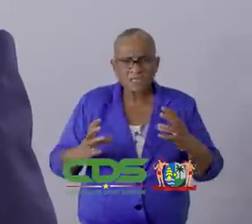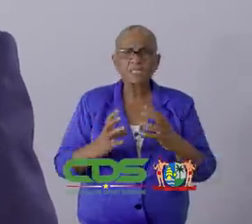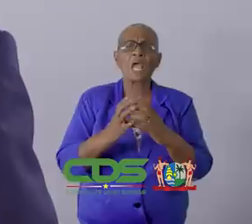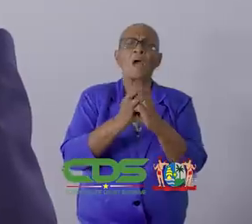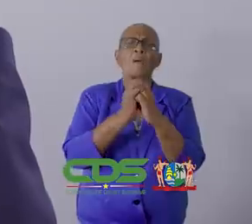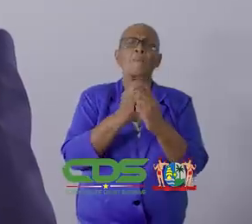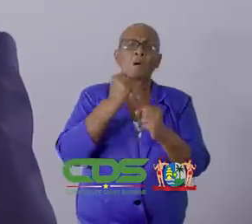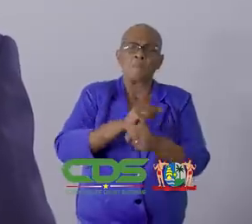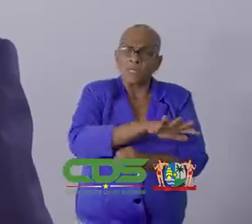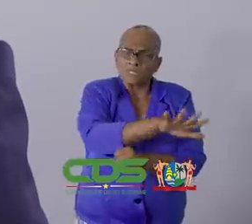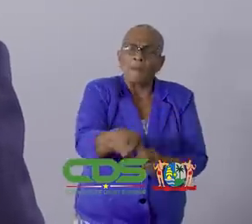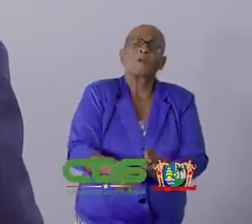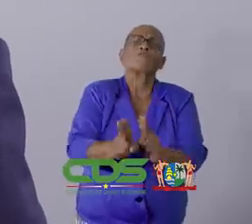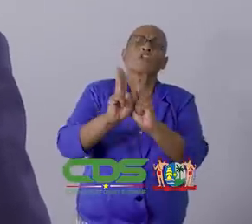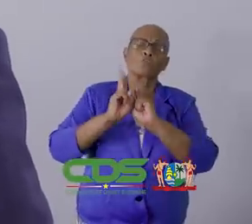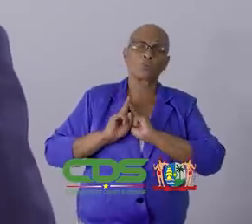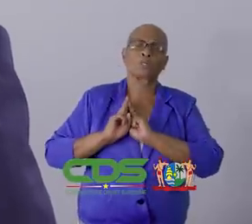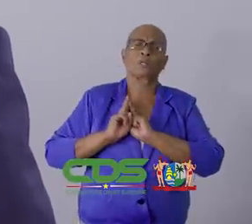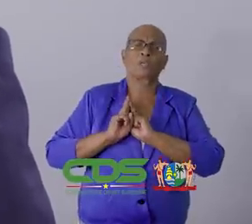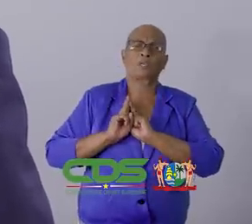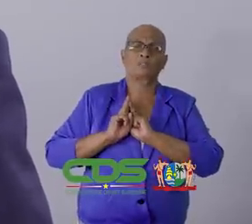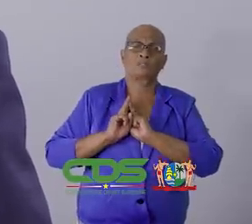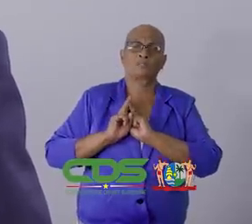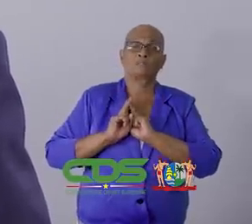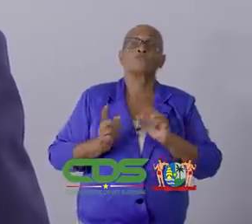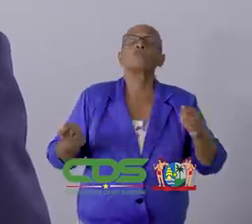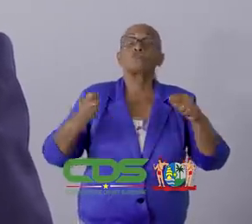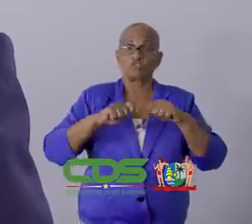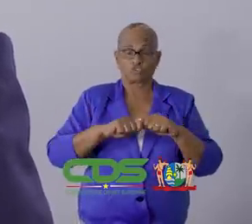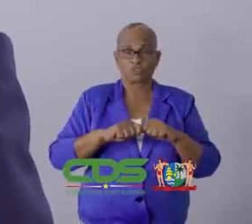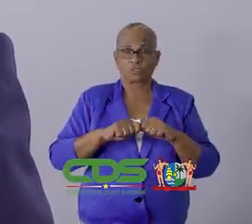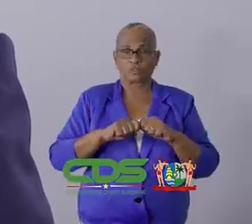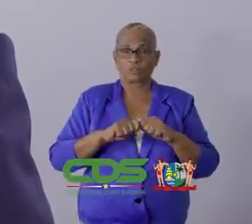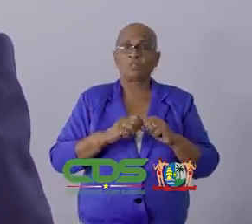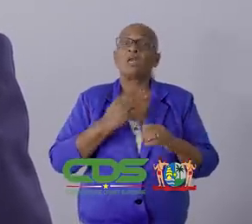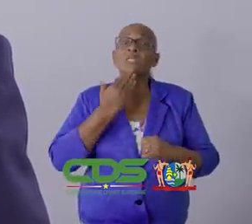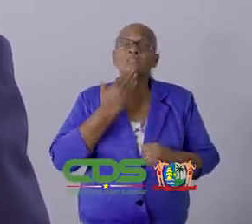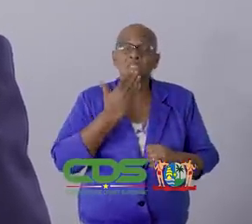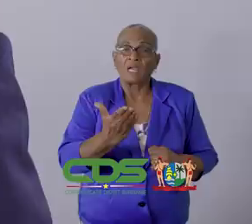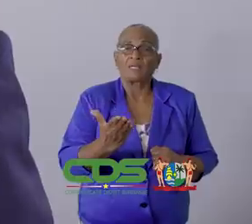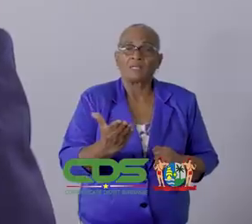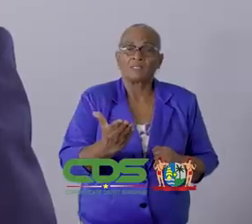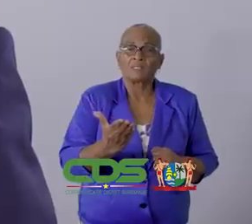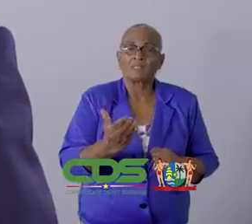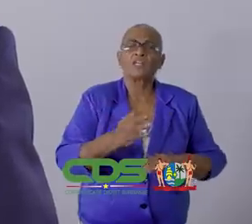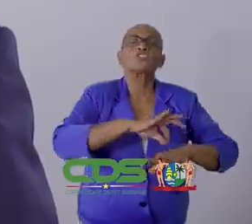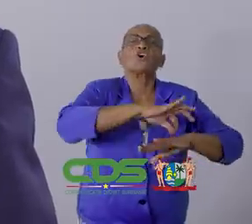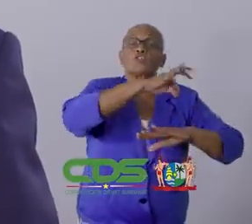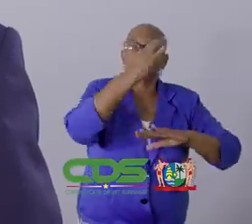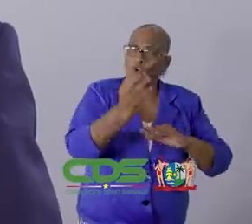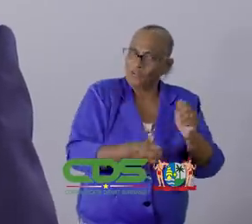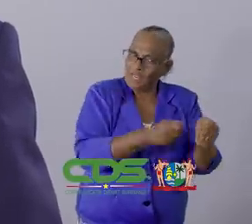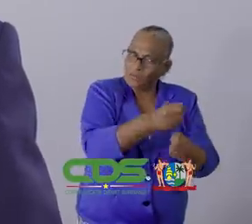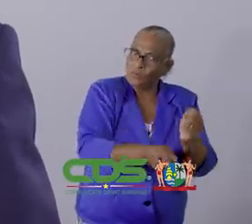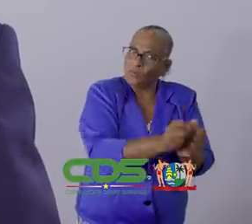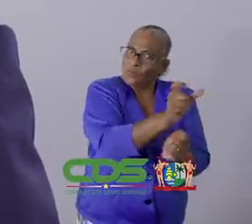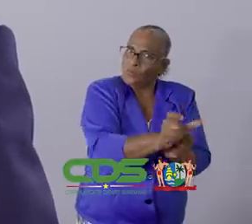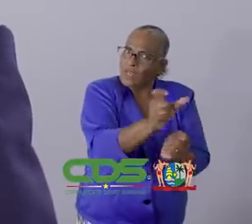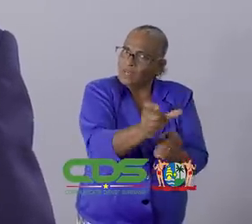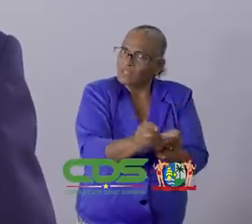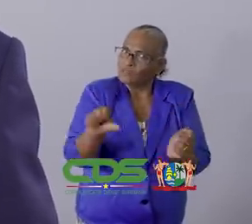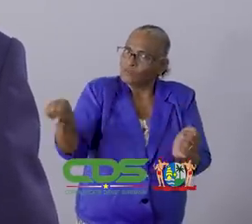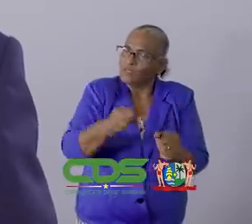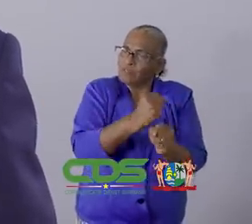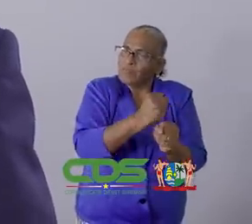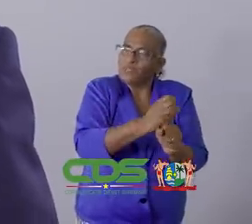een gezamenlijke maatschappelijke verantwoordelijkheid. Tot slot danken wij de gezondheidswerkers